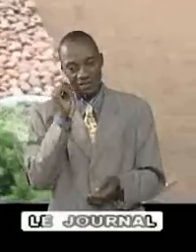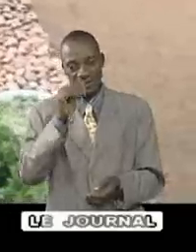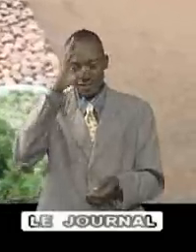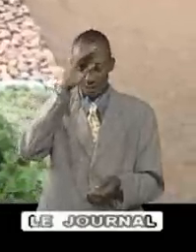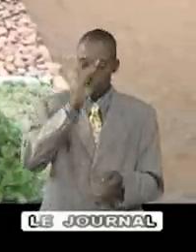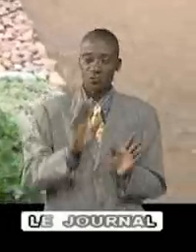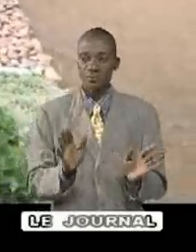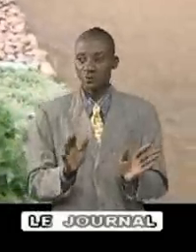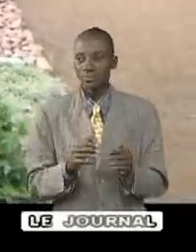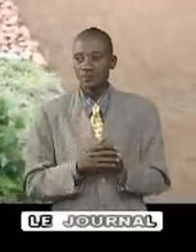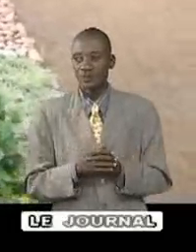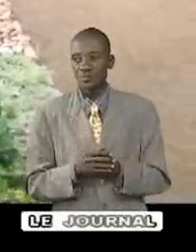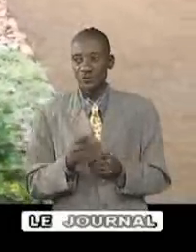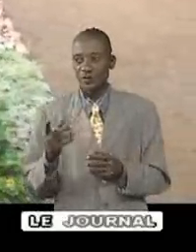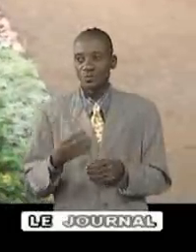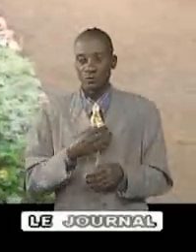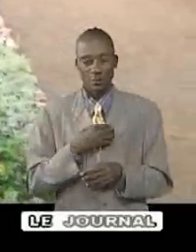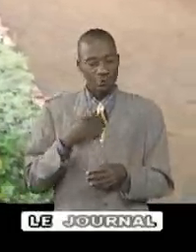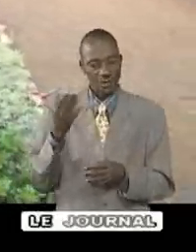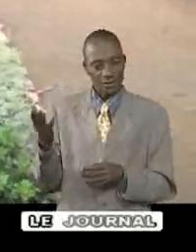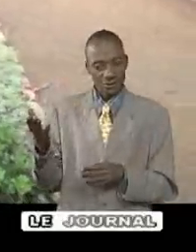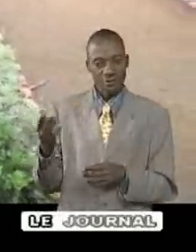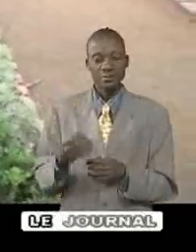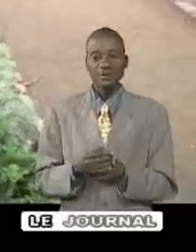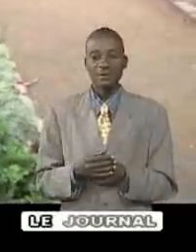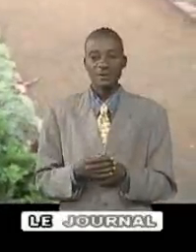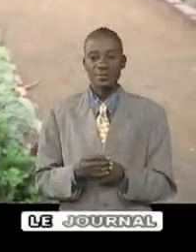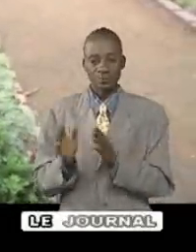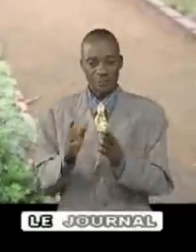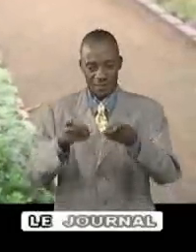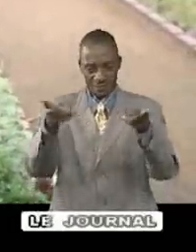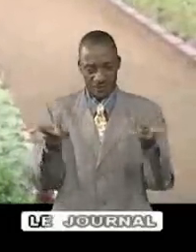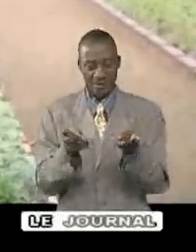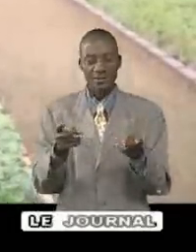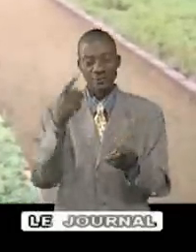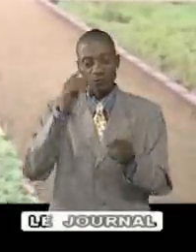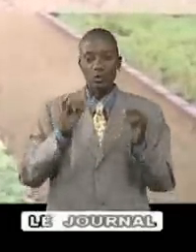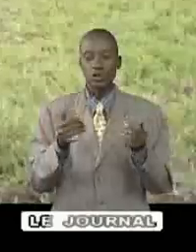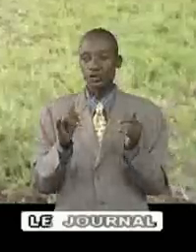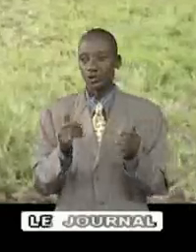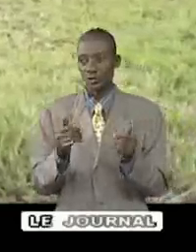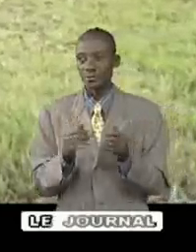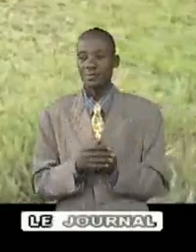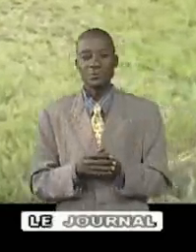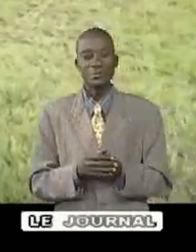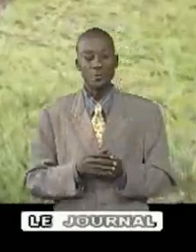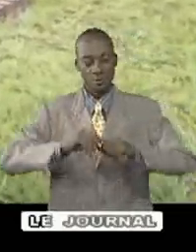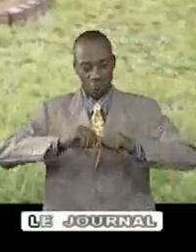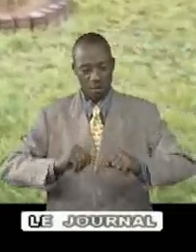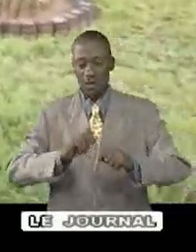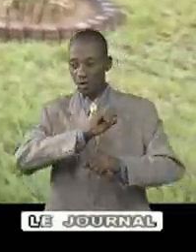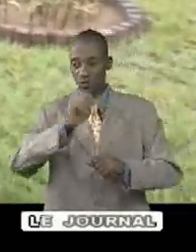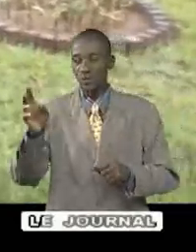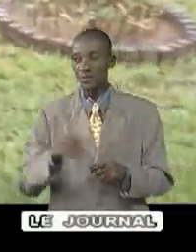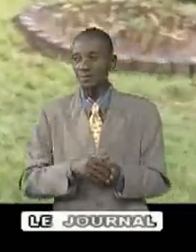cœur d'une mère détient en son sein une aire de jeu où le beau et le bon conjuguent parfaitement. Un